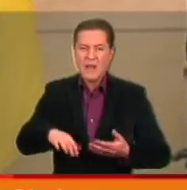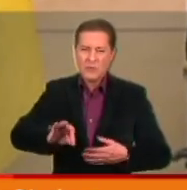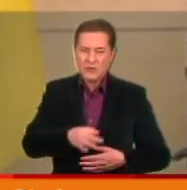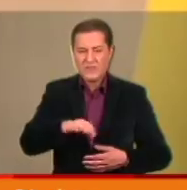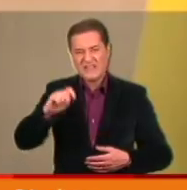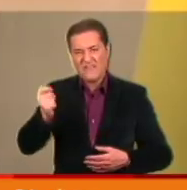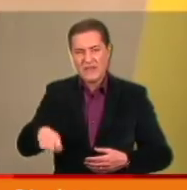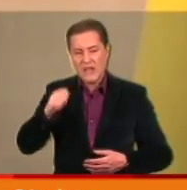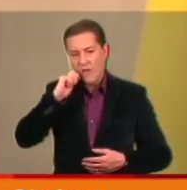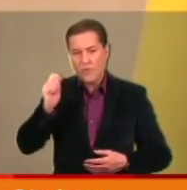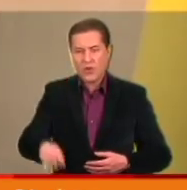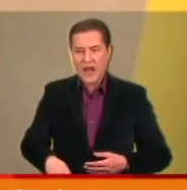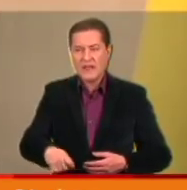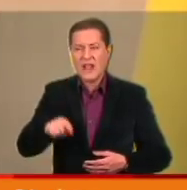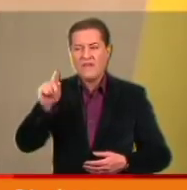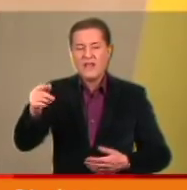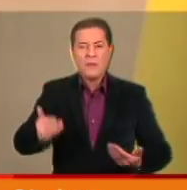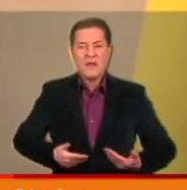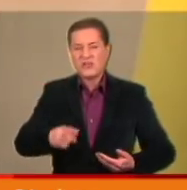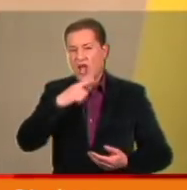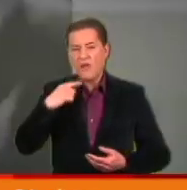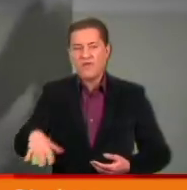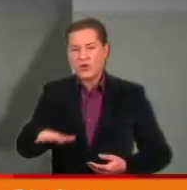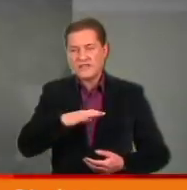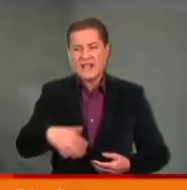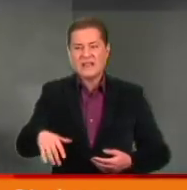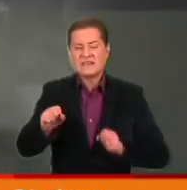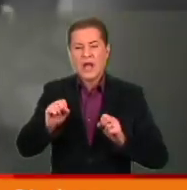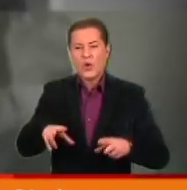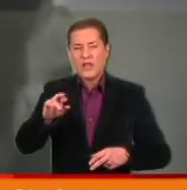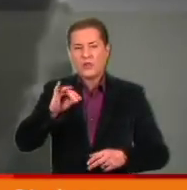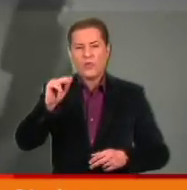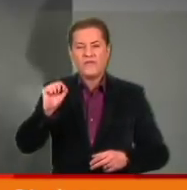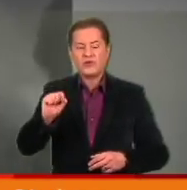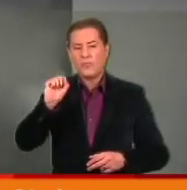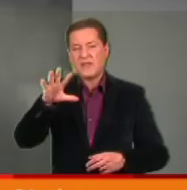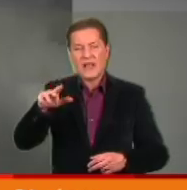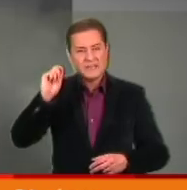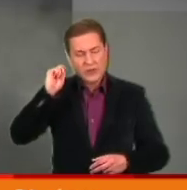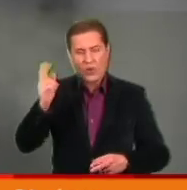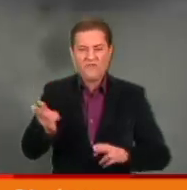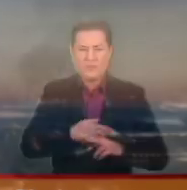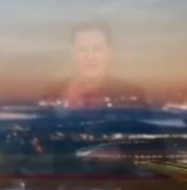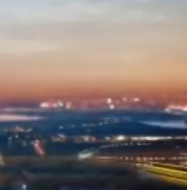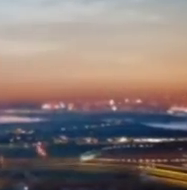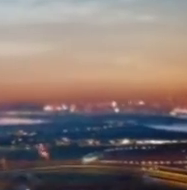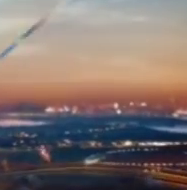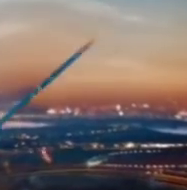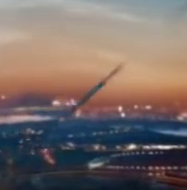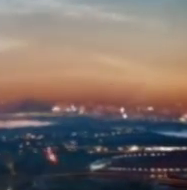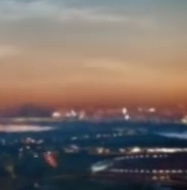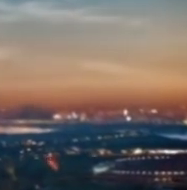Україні. Судять заочно, адже він мешкає в Росії. Загрожує Януковичу до 15 років позбавлення волі.